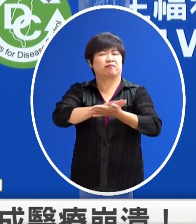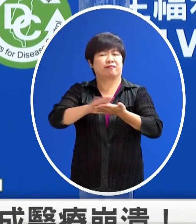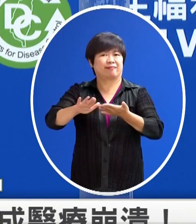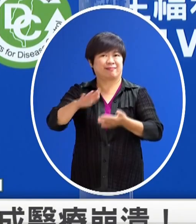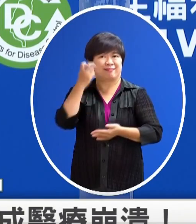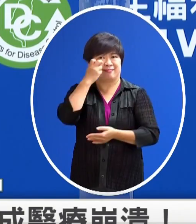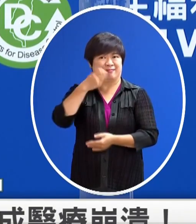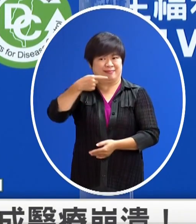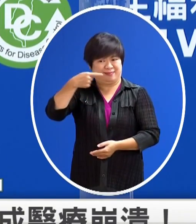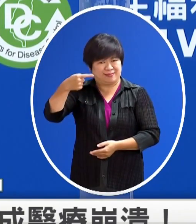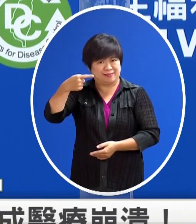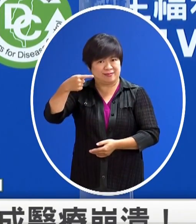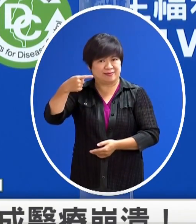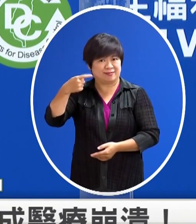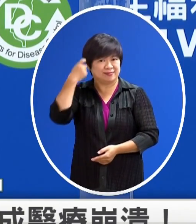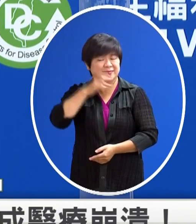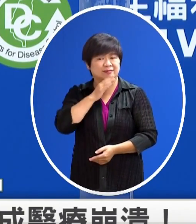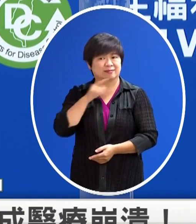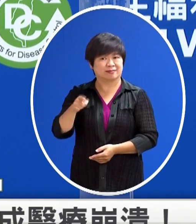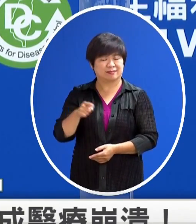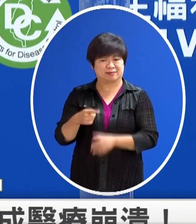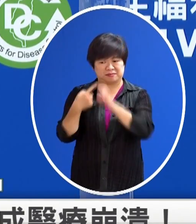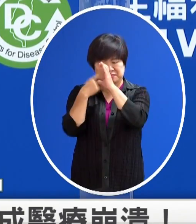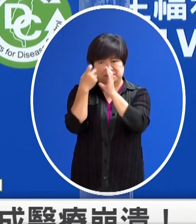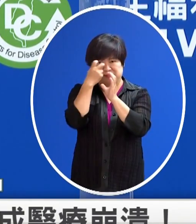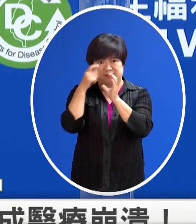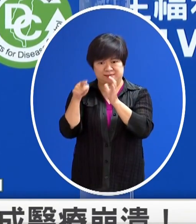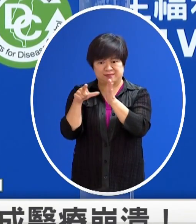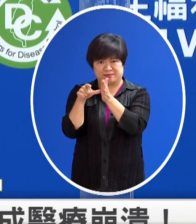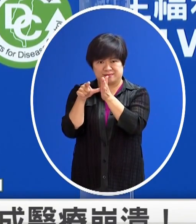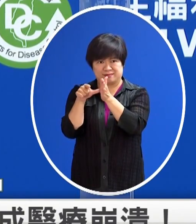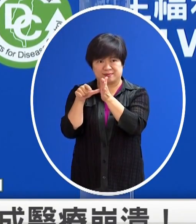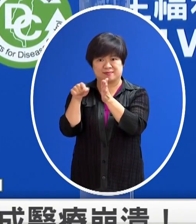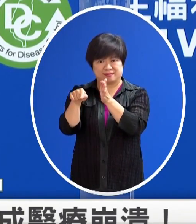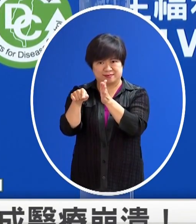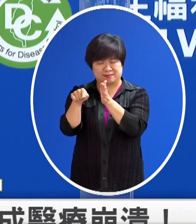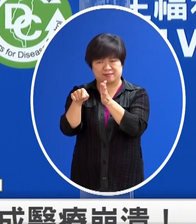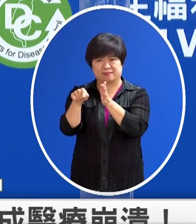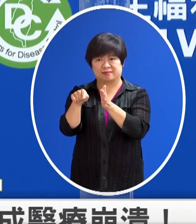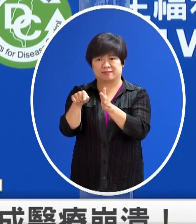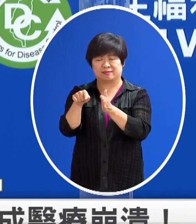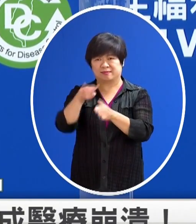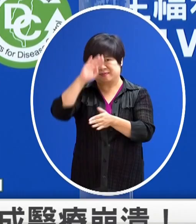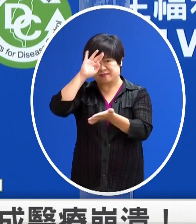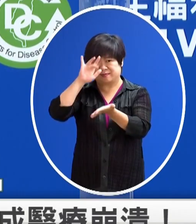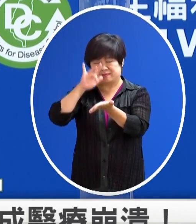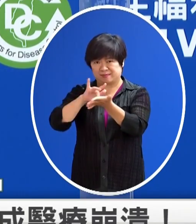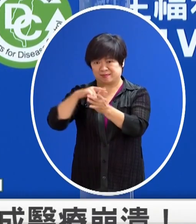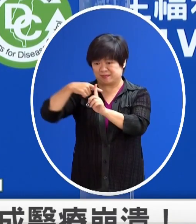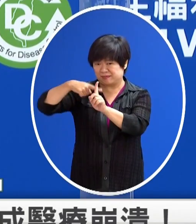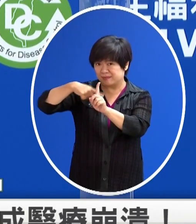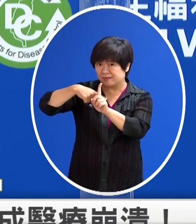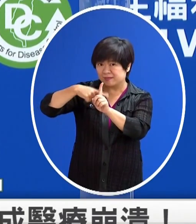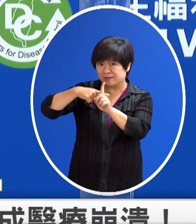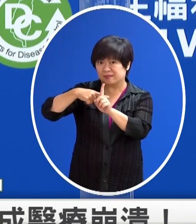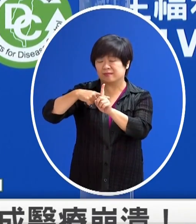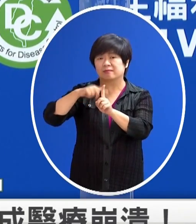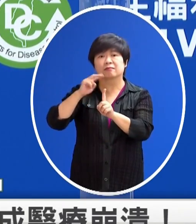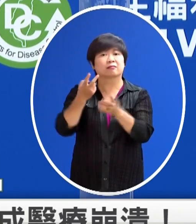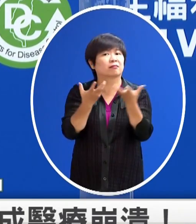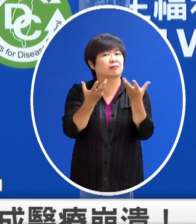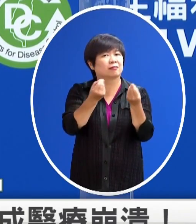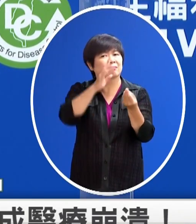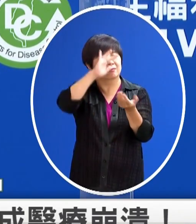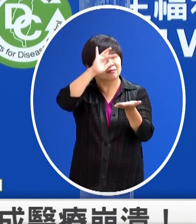是代表在采检的那一刹那，你所被采出来的病毒的量，或者是没有病